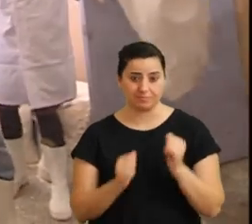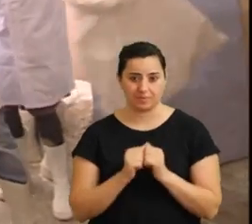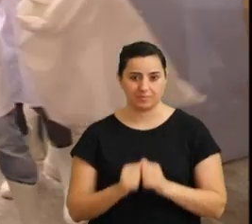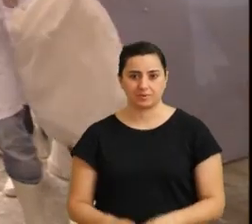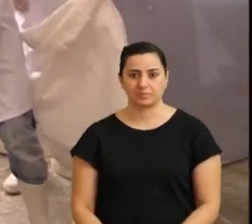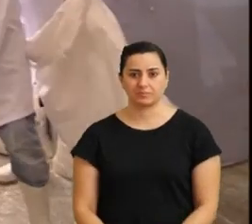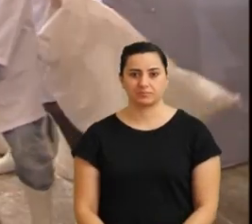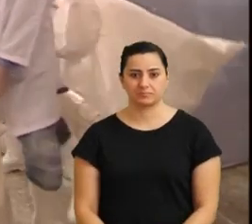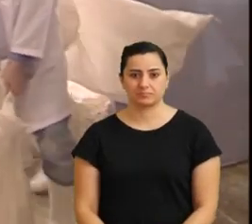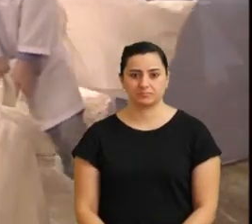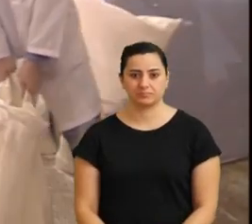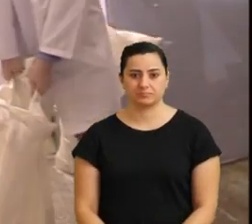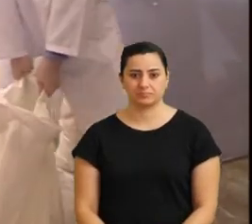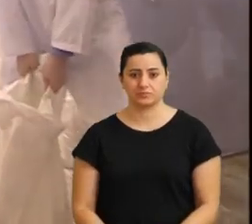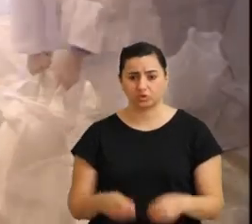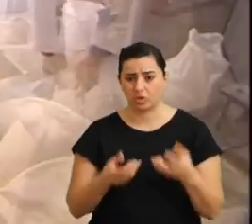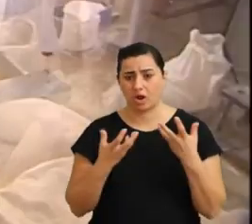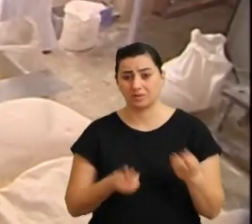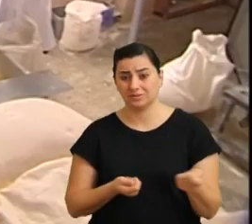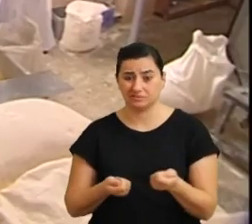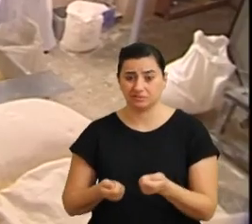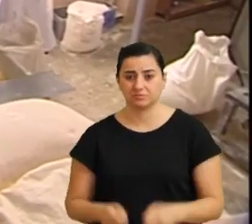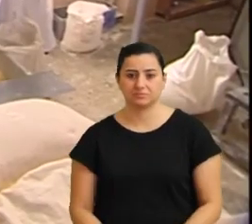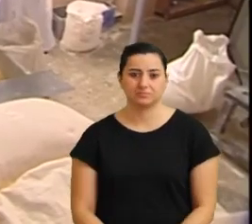götürürüz. Tamam, acele et. Çuvalımı kenara çekeyim, bir çok ağır zaten.